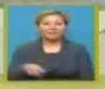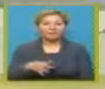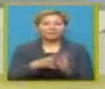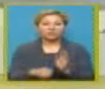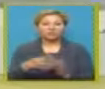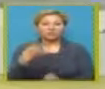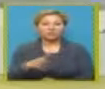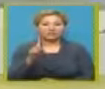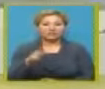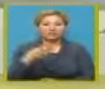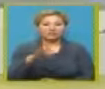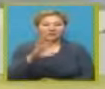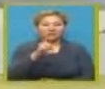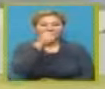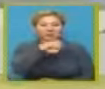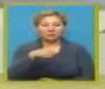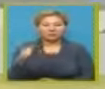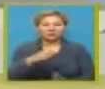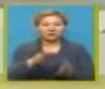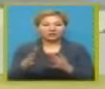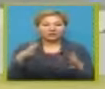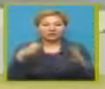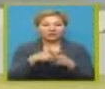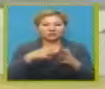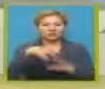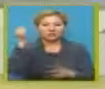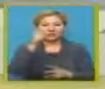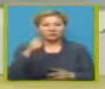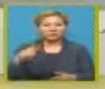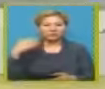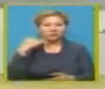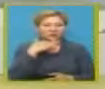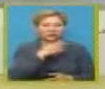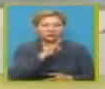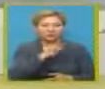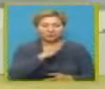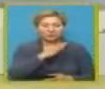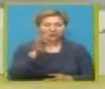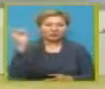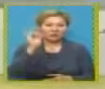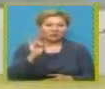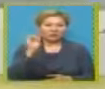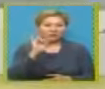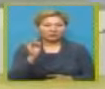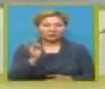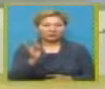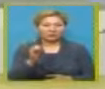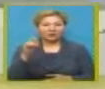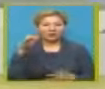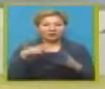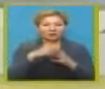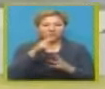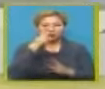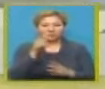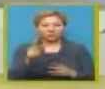1941-45 жылдардағы соғыстың ерлікке толы қаһарлы жылдары уақыт өтіп, сағат сырған сайын тарих қойнауына еніп барады. Оны көргендердің де бүгінде